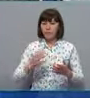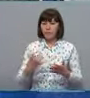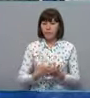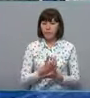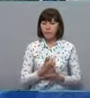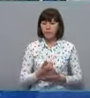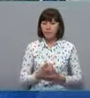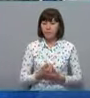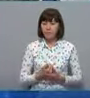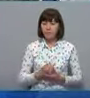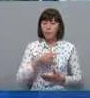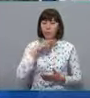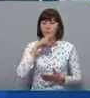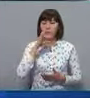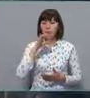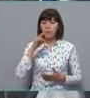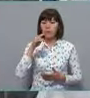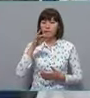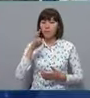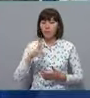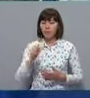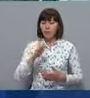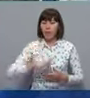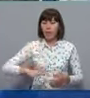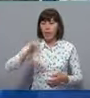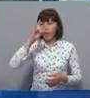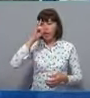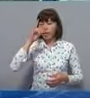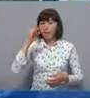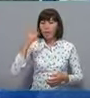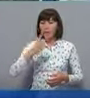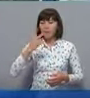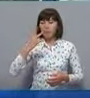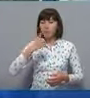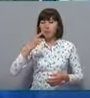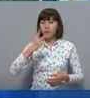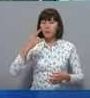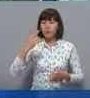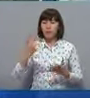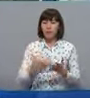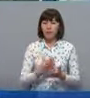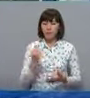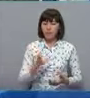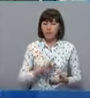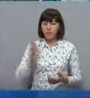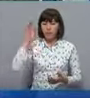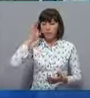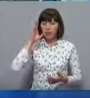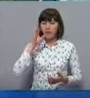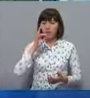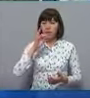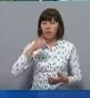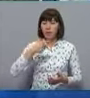жеткіздім. Кореяның Инчон қаласында өткен Азия чемпионатында бірінші-екінші орындарды жеңіп алдым. Өзбекстанның Ферғана